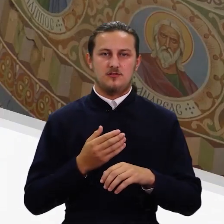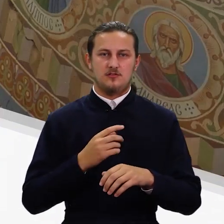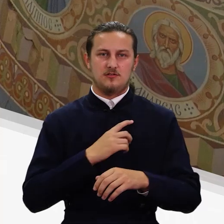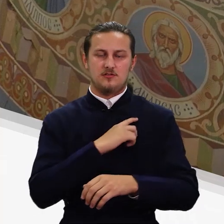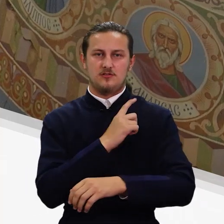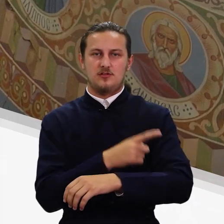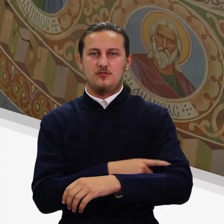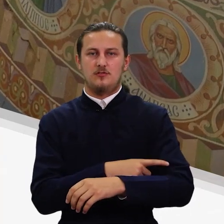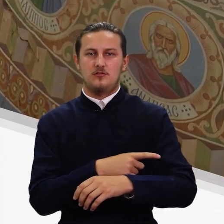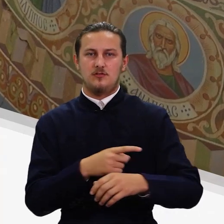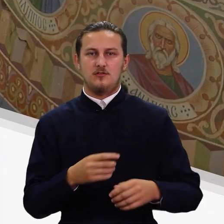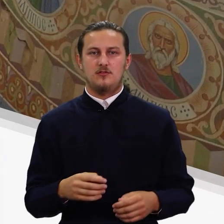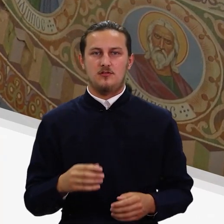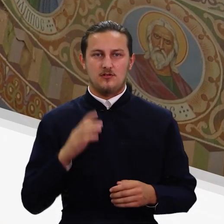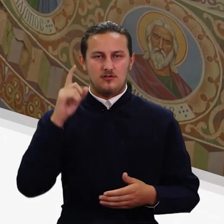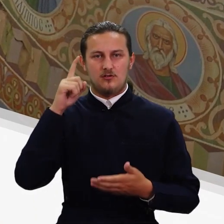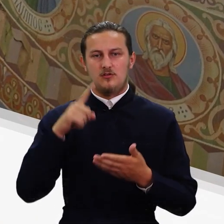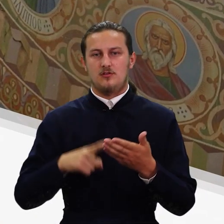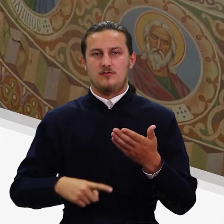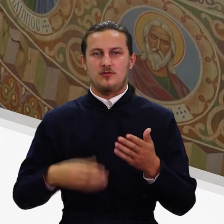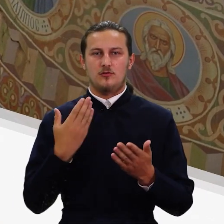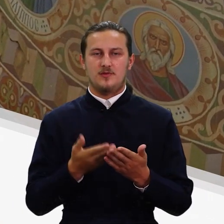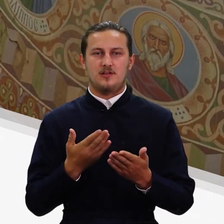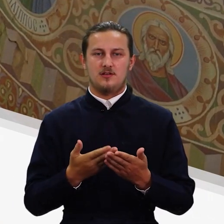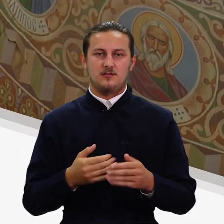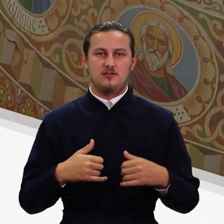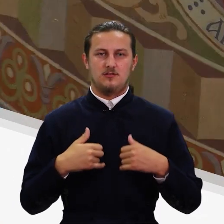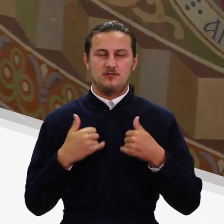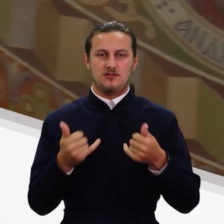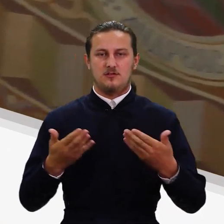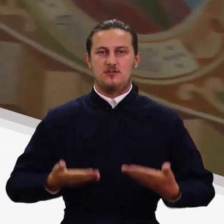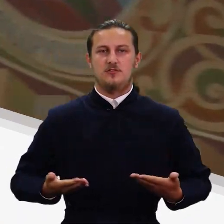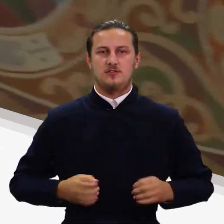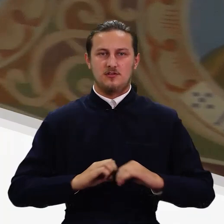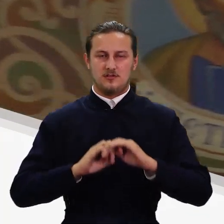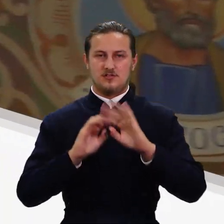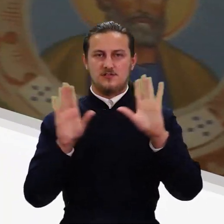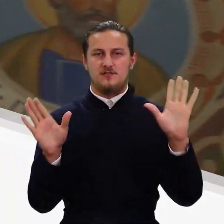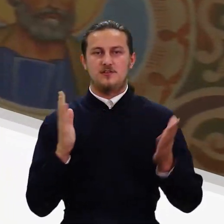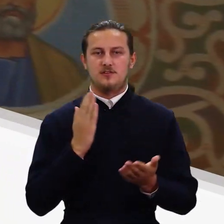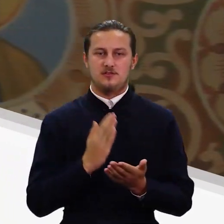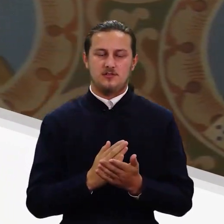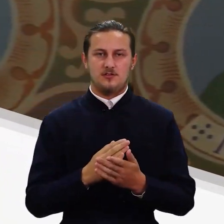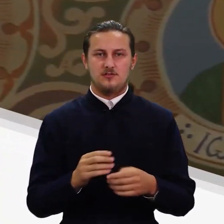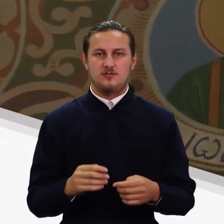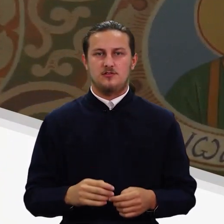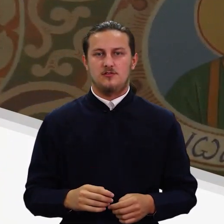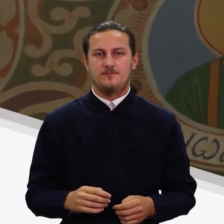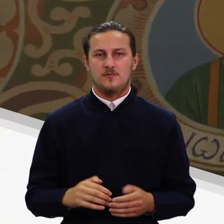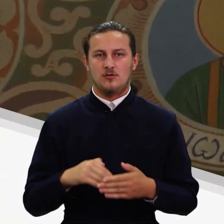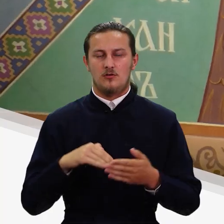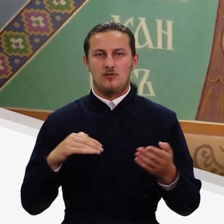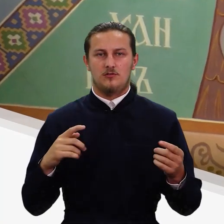подвиг. Словом, пропонує приклад для наслідування. Святий є відокремлений від усього іншого для виконання